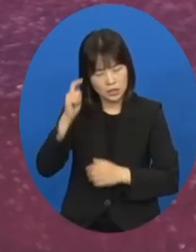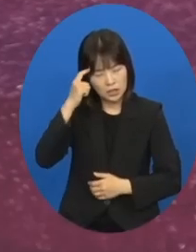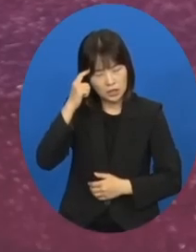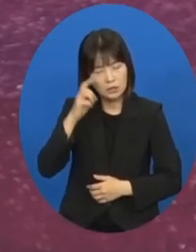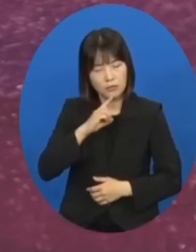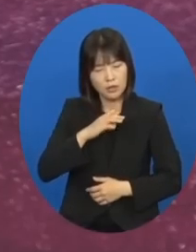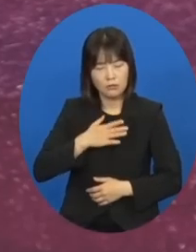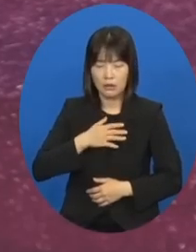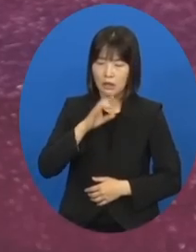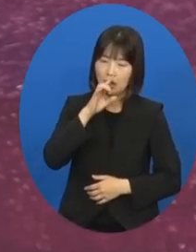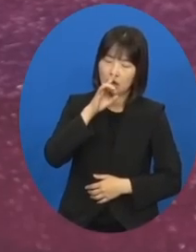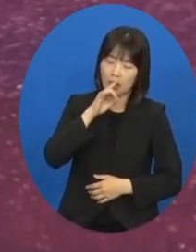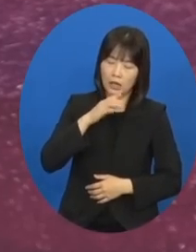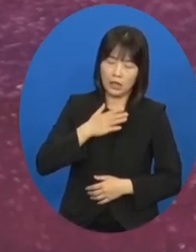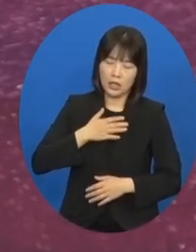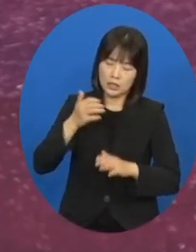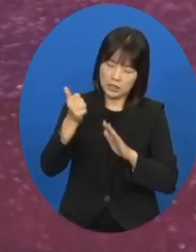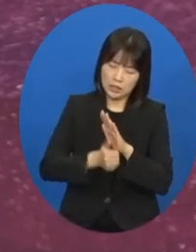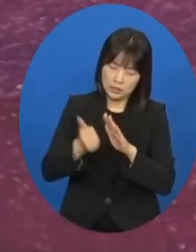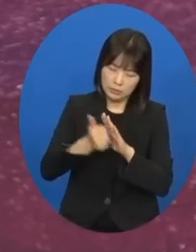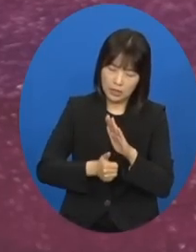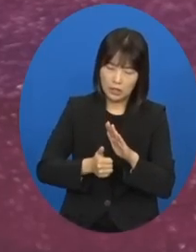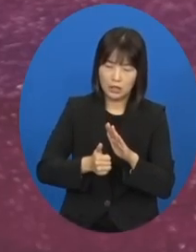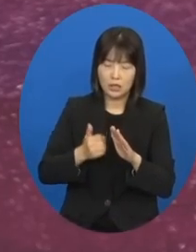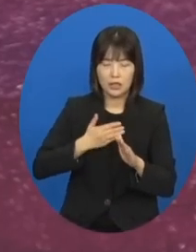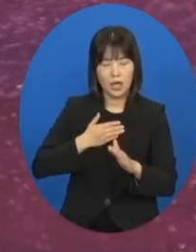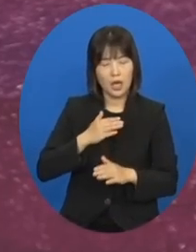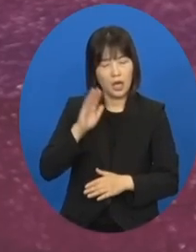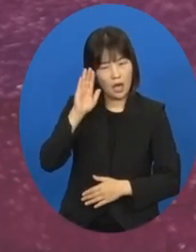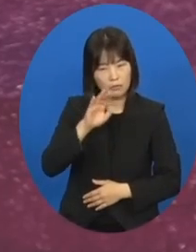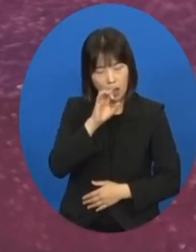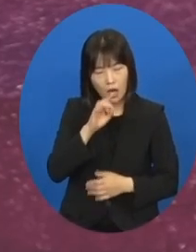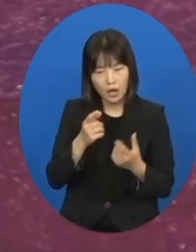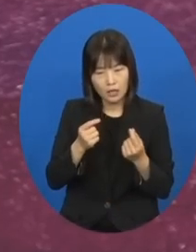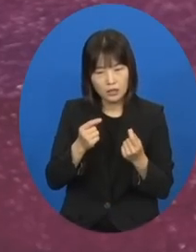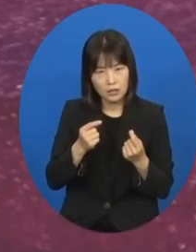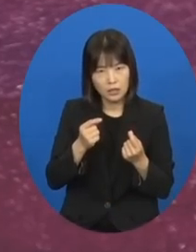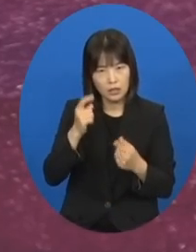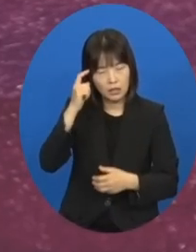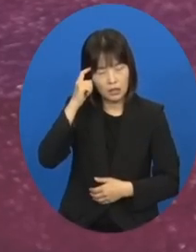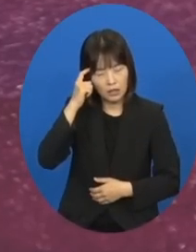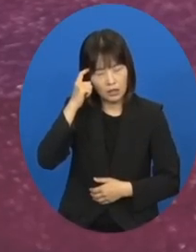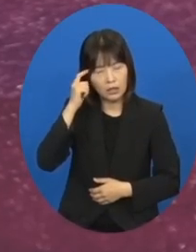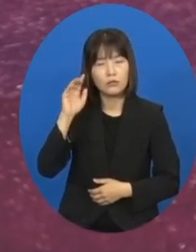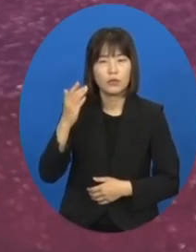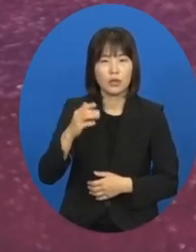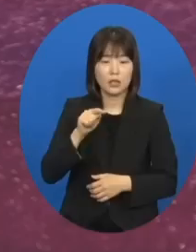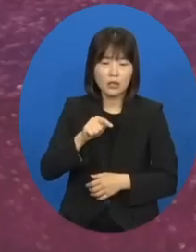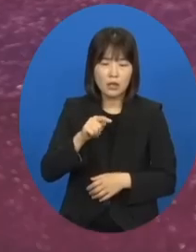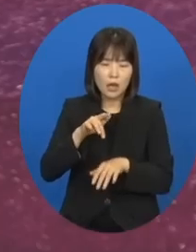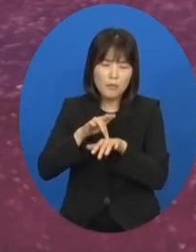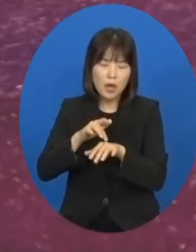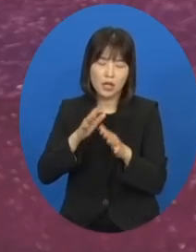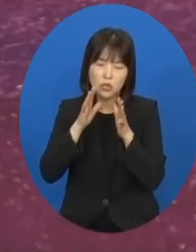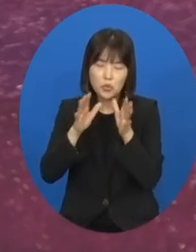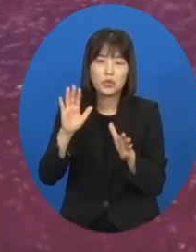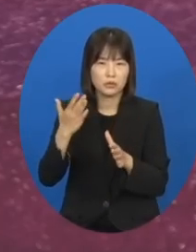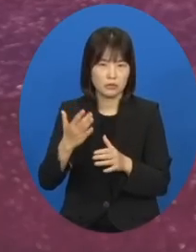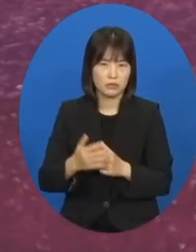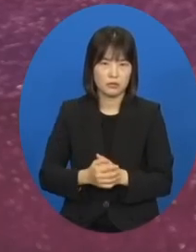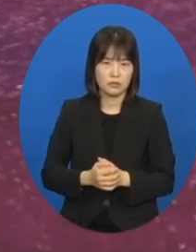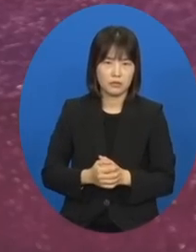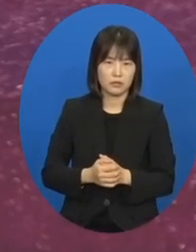나는 살을 수 없어 나는 실패해 난 도무지 안 될 거 같아 이러면 이것은 마귀에게 속는 것입니다 이미 우리